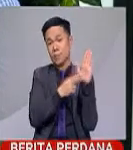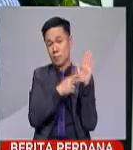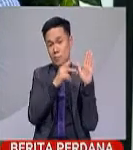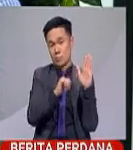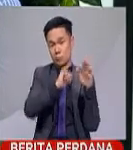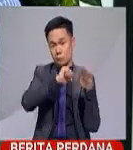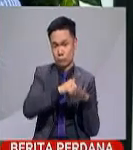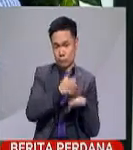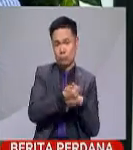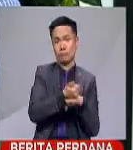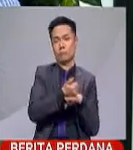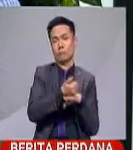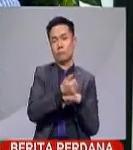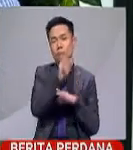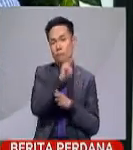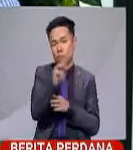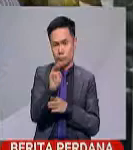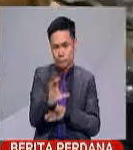majlis media.